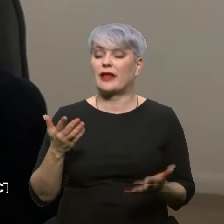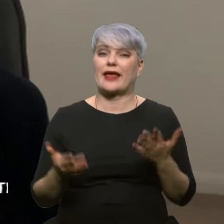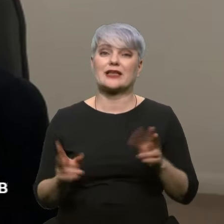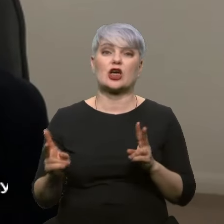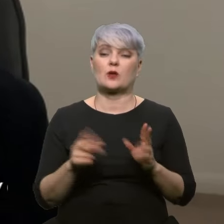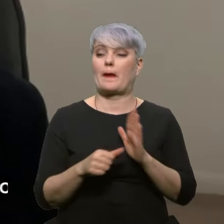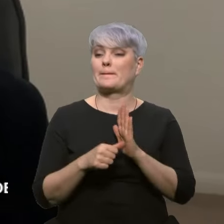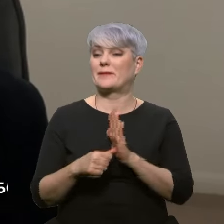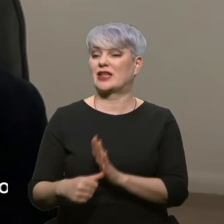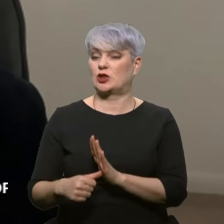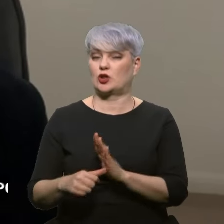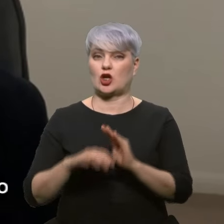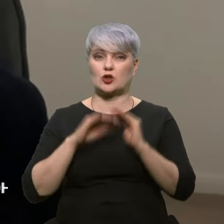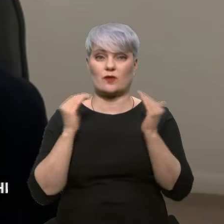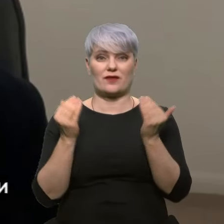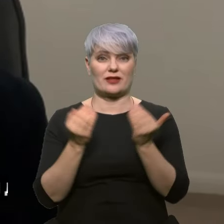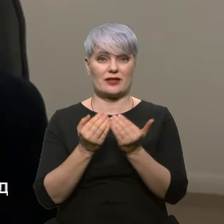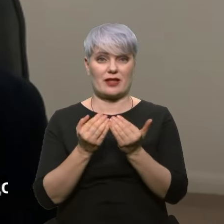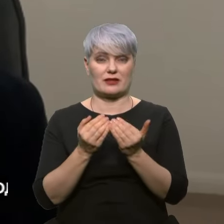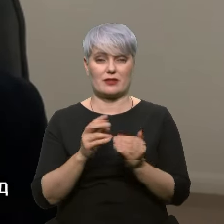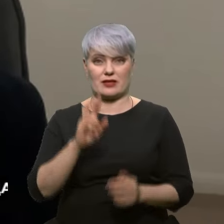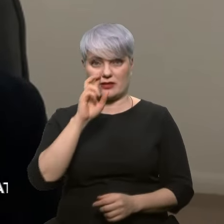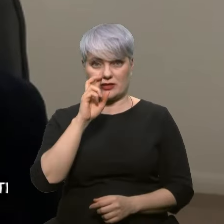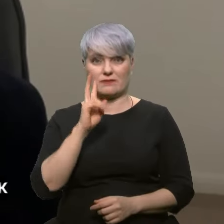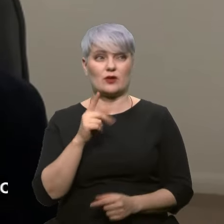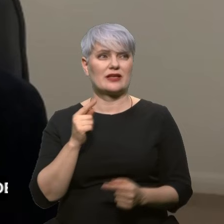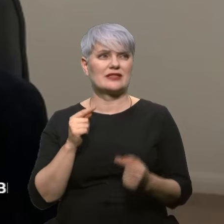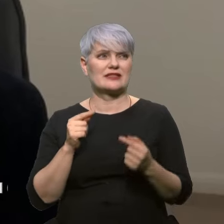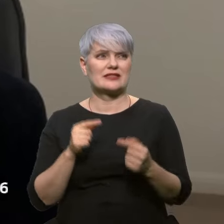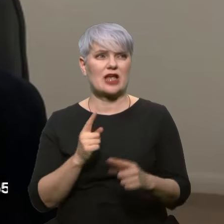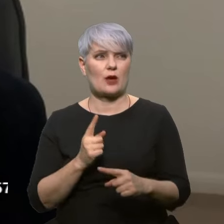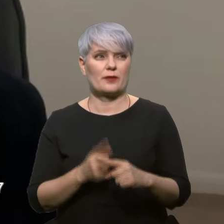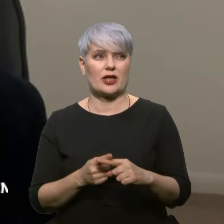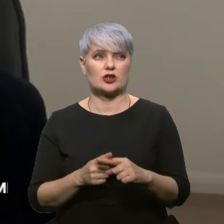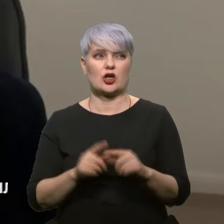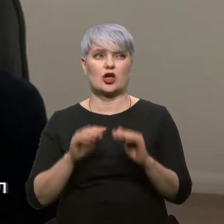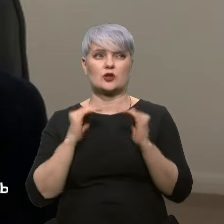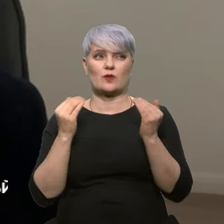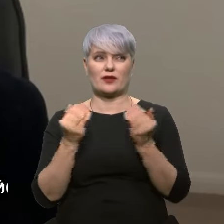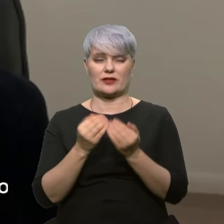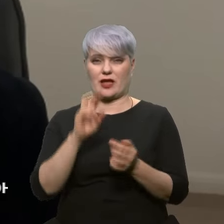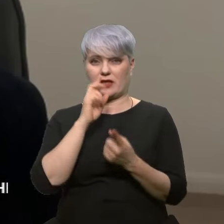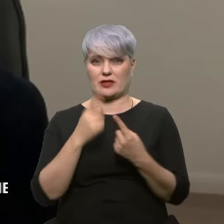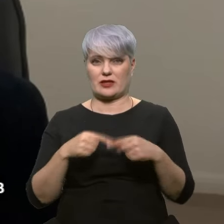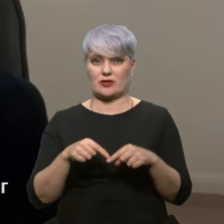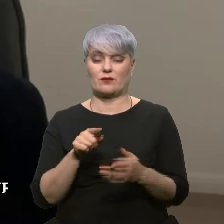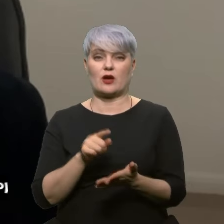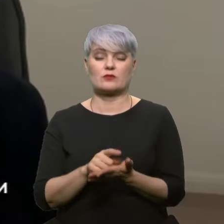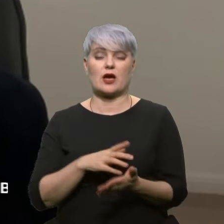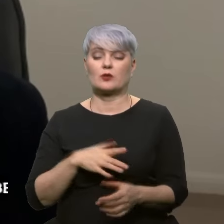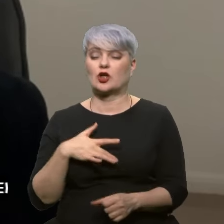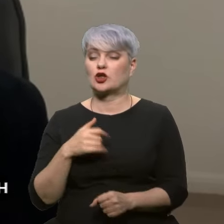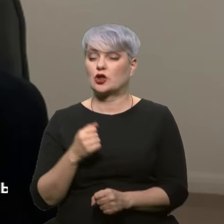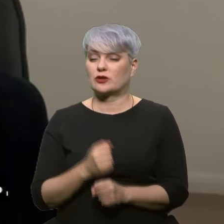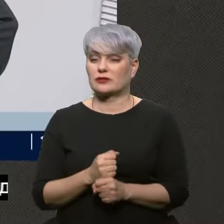хтось принижує суверенітет держави, якщо хтось заперечує суверенітет держави, то тут має бути дуже